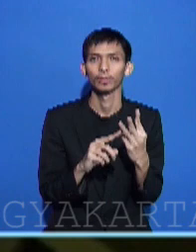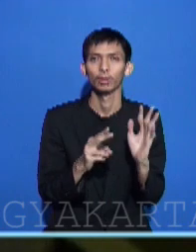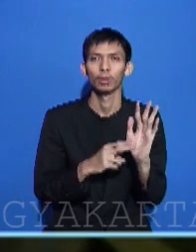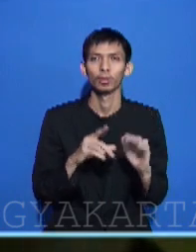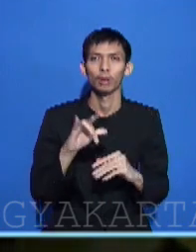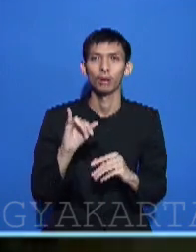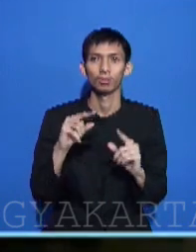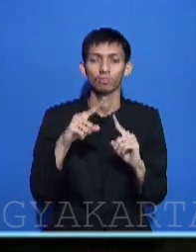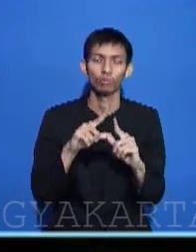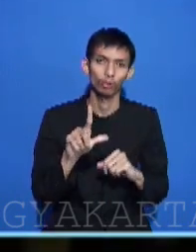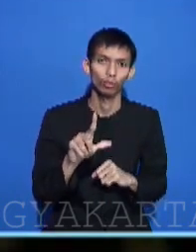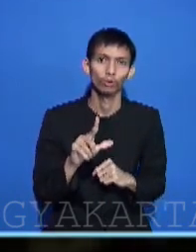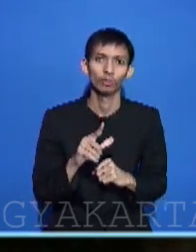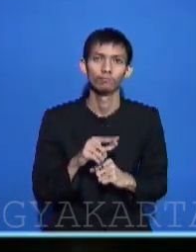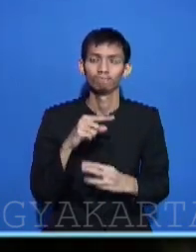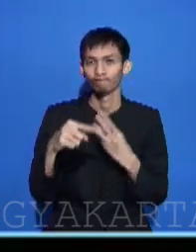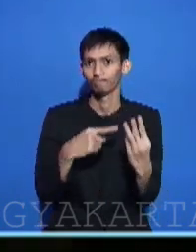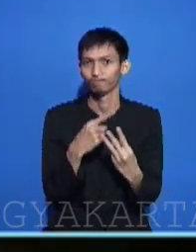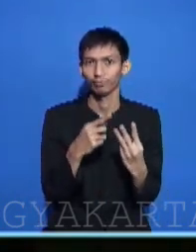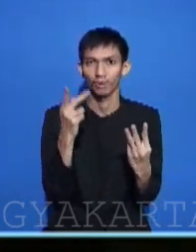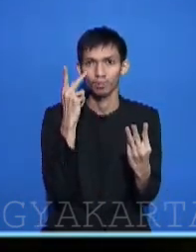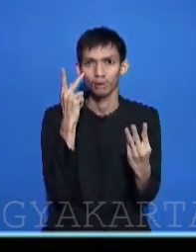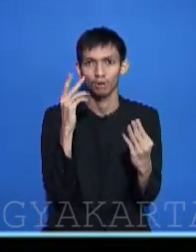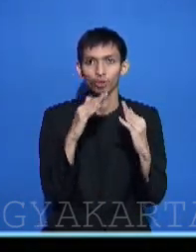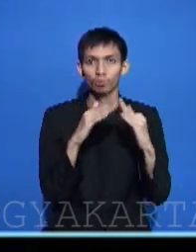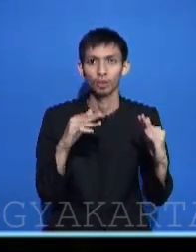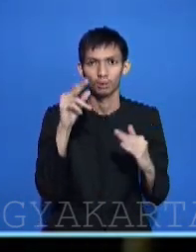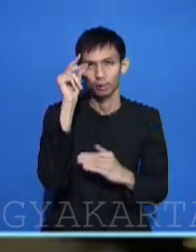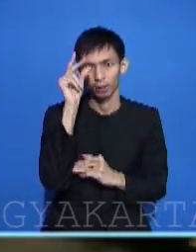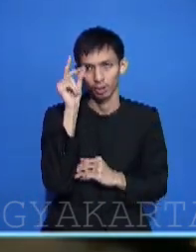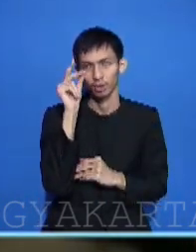dirawat di rumah sakit. Demikian Dian Adi, TVRI Yogyakarta, melaporkan dari Magelang, Jawa Tengah.